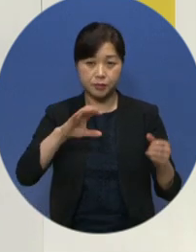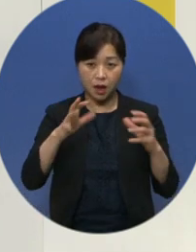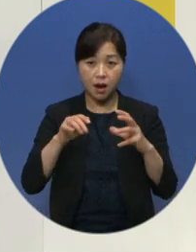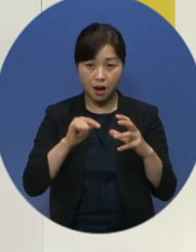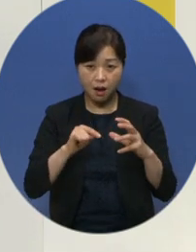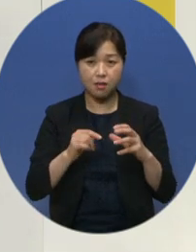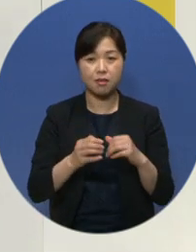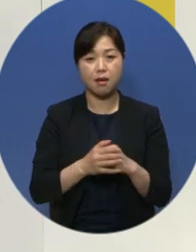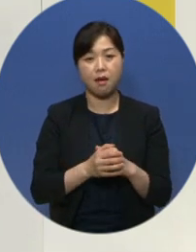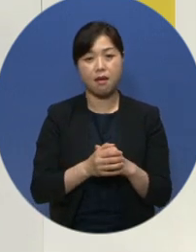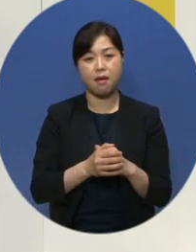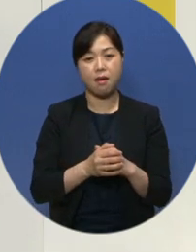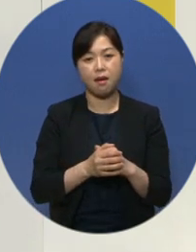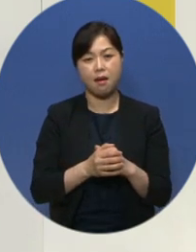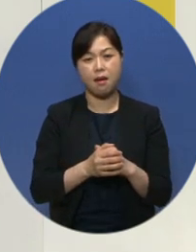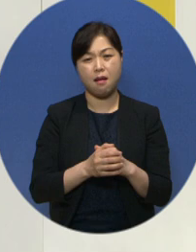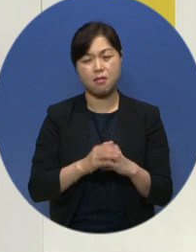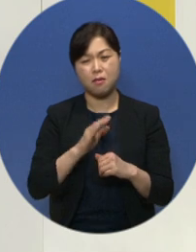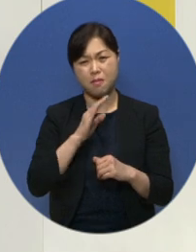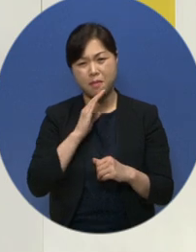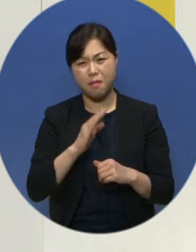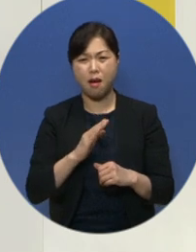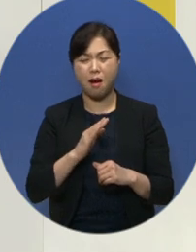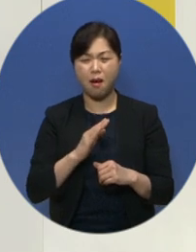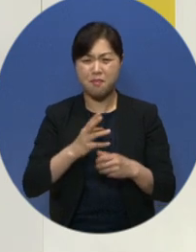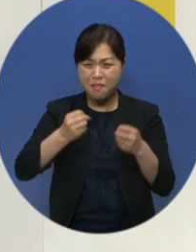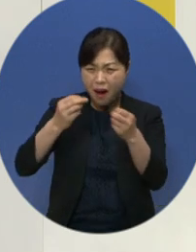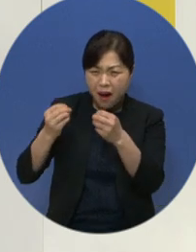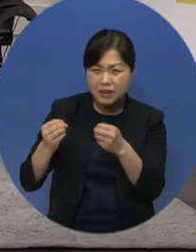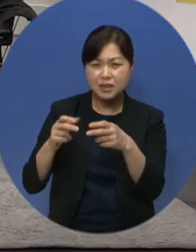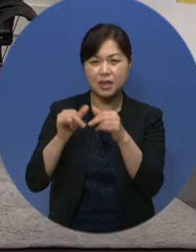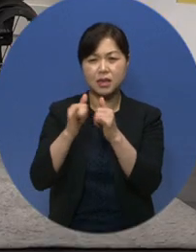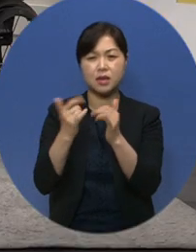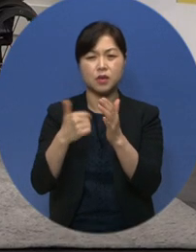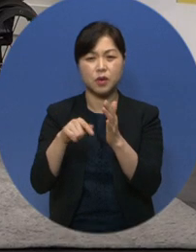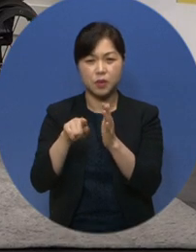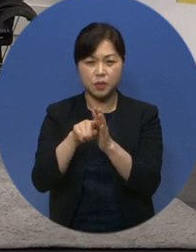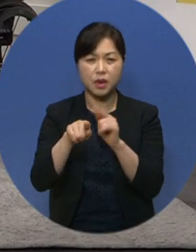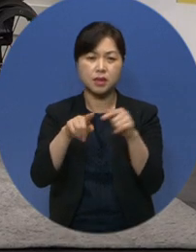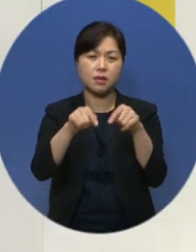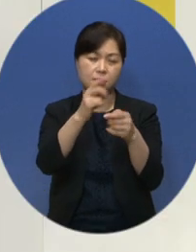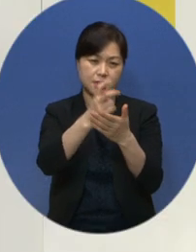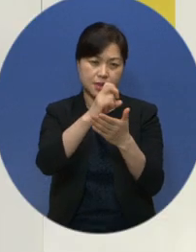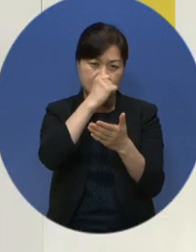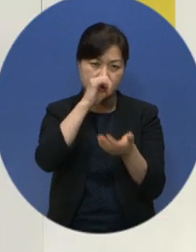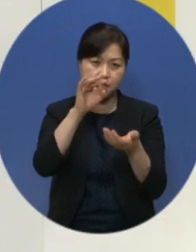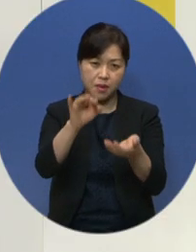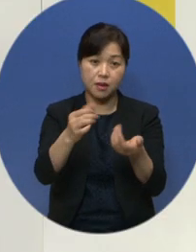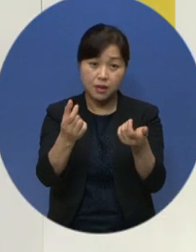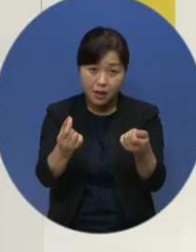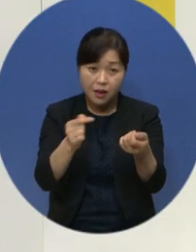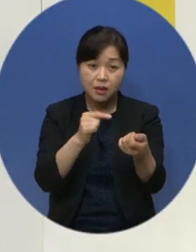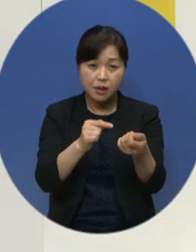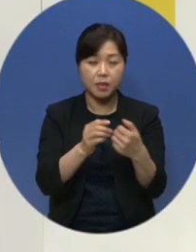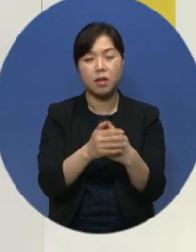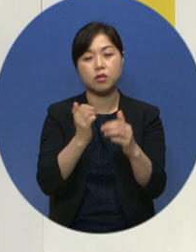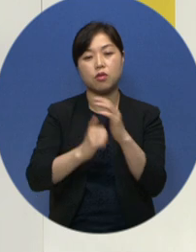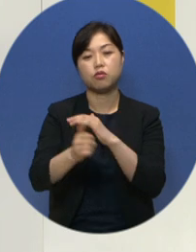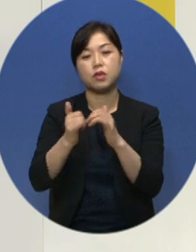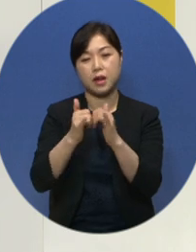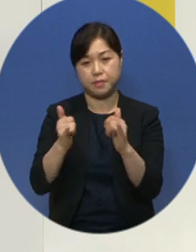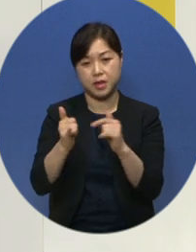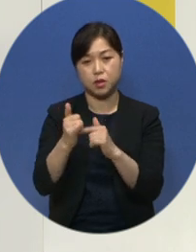10만명의 장애인을 위한 정책이 구 예산 이기 때문에 우리 선수들이 나 앞으로 어그 생활